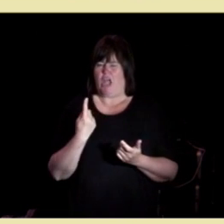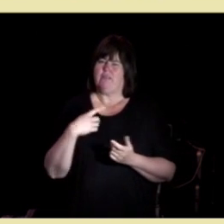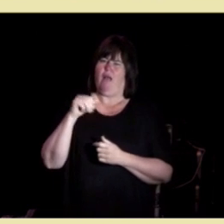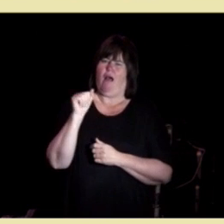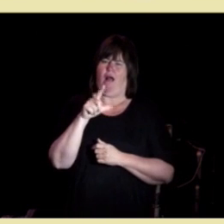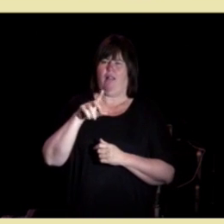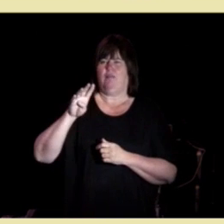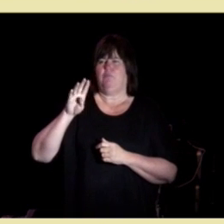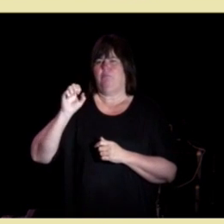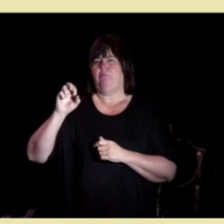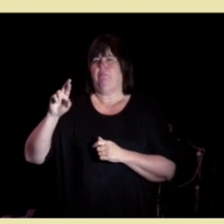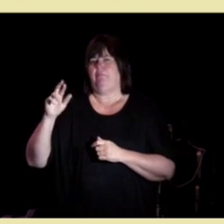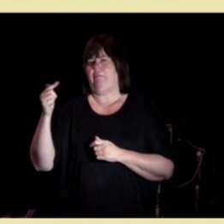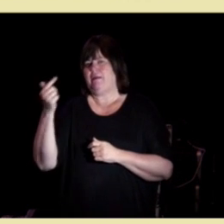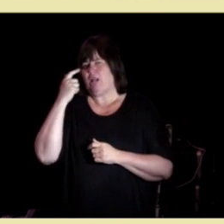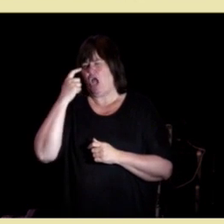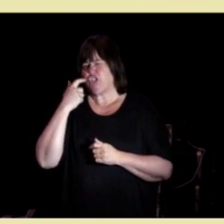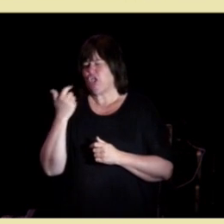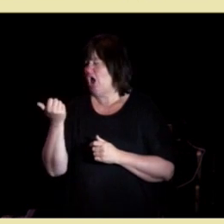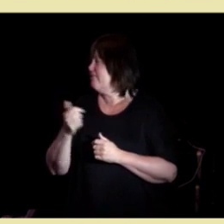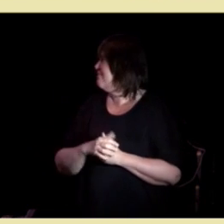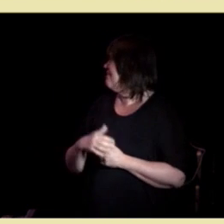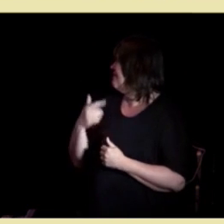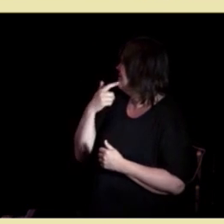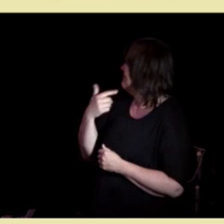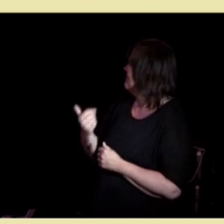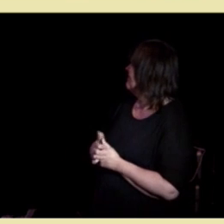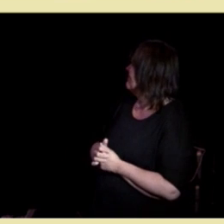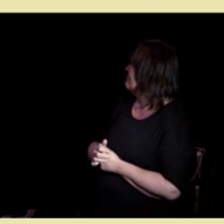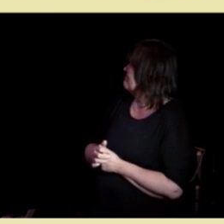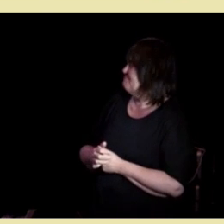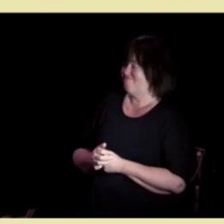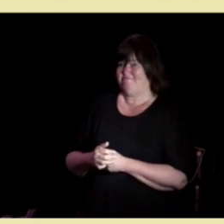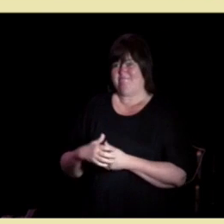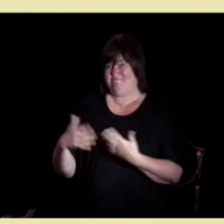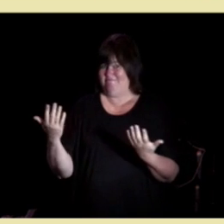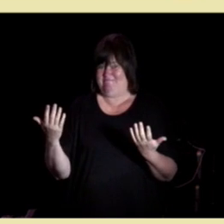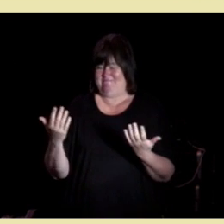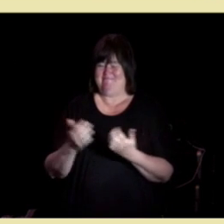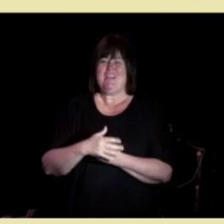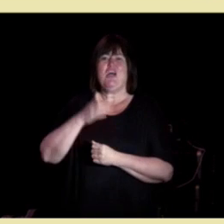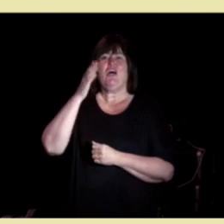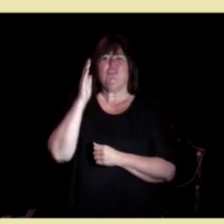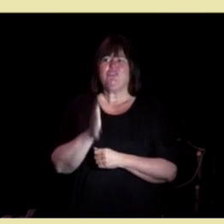Takk for oppmerksomheten.